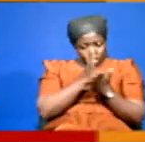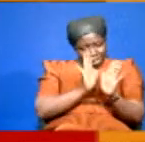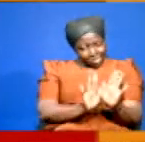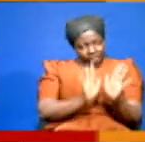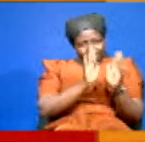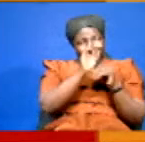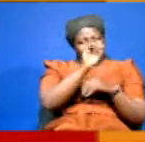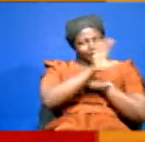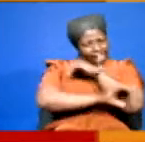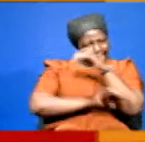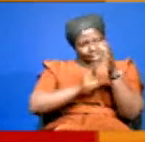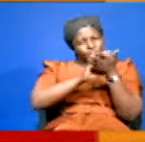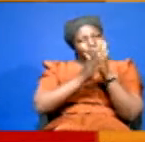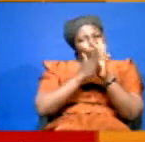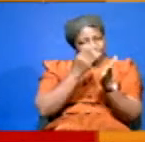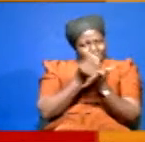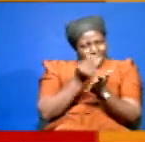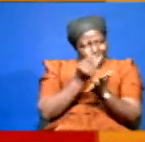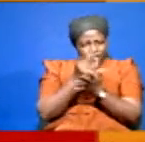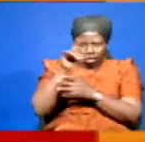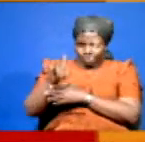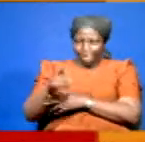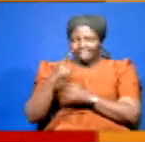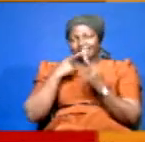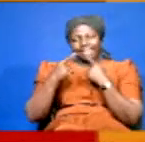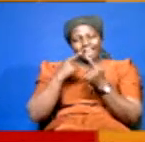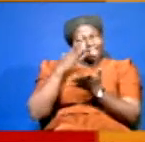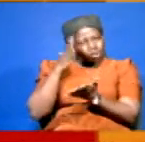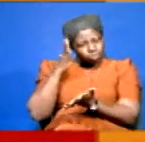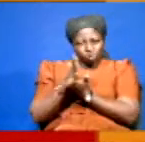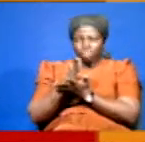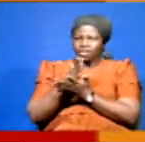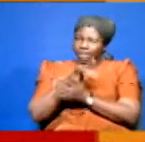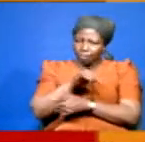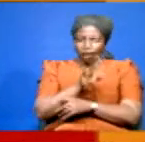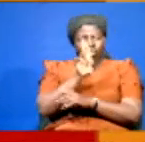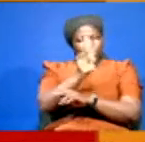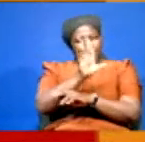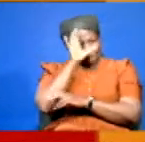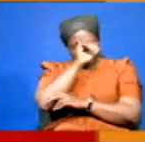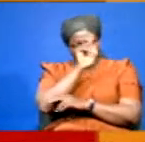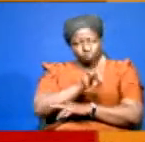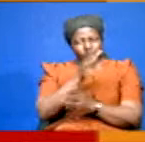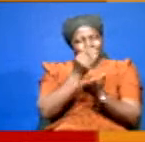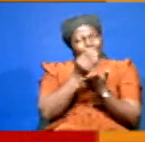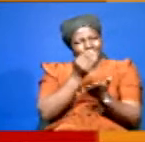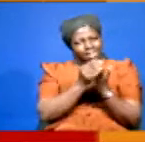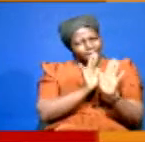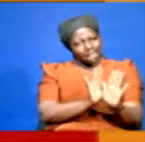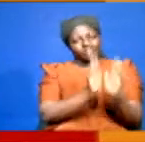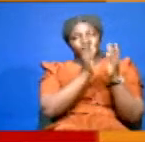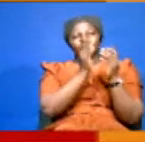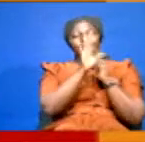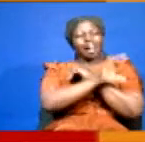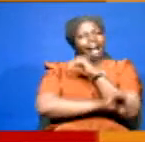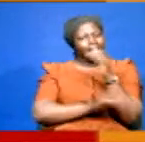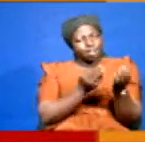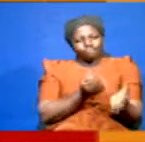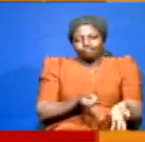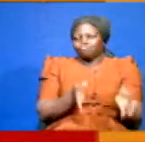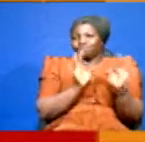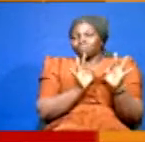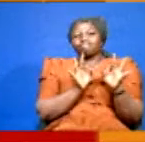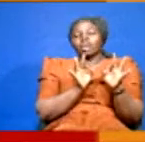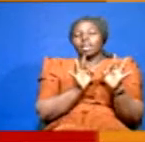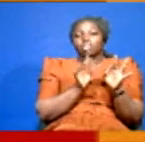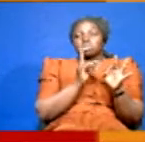tuambiane ukweli. They overused the money in their own things. They left a very bankrupt country. So sisi hatuwezi kunya